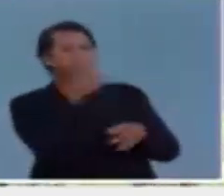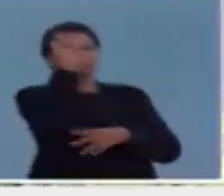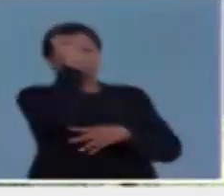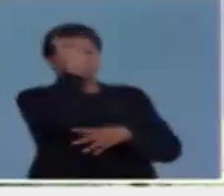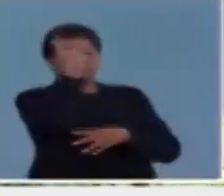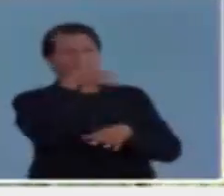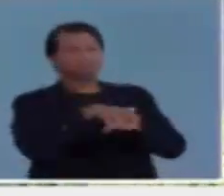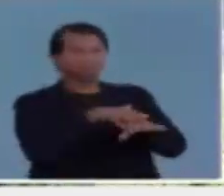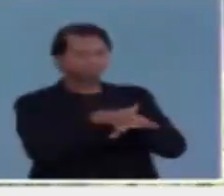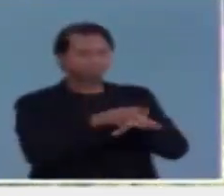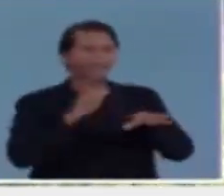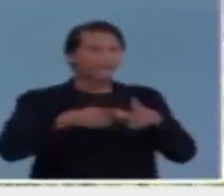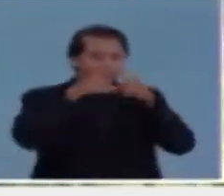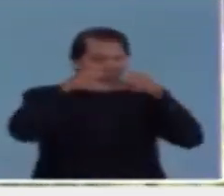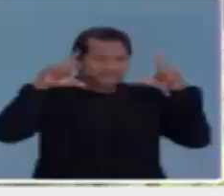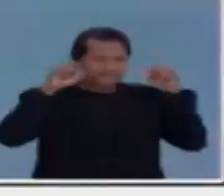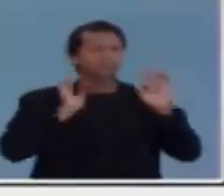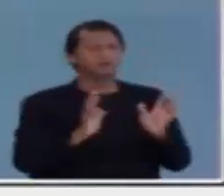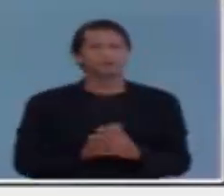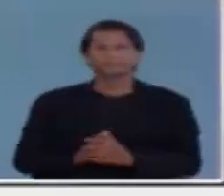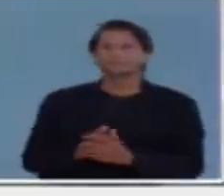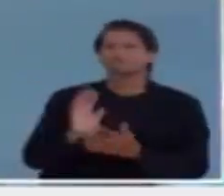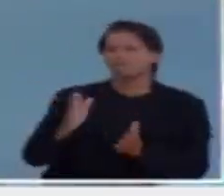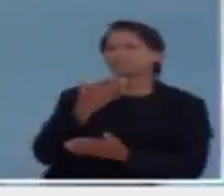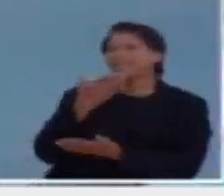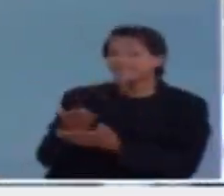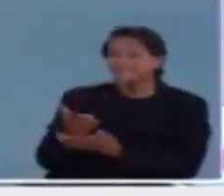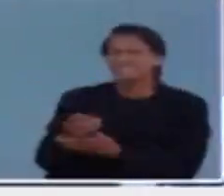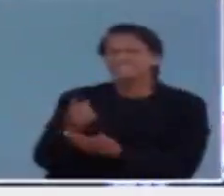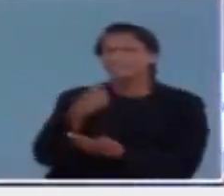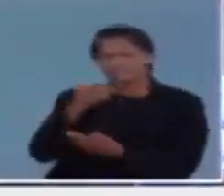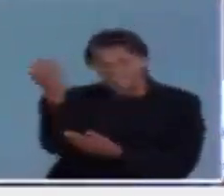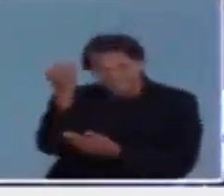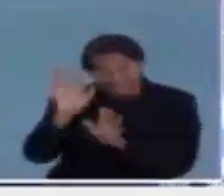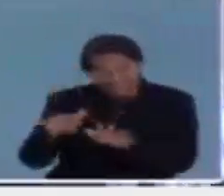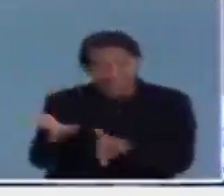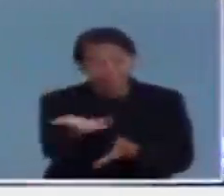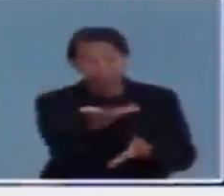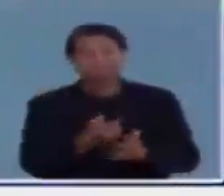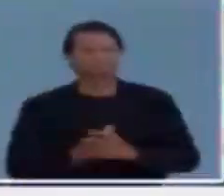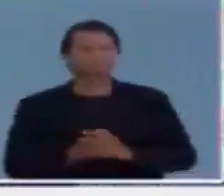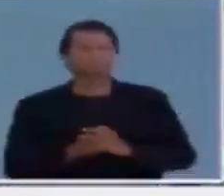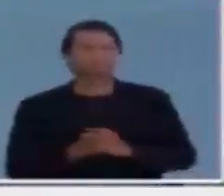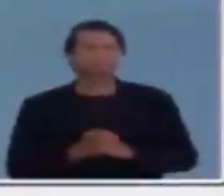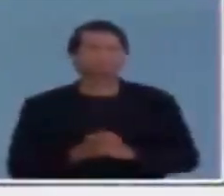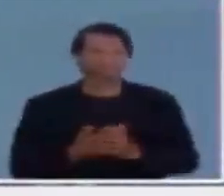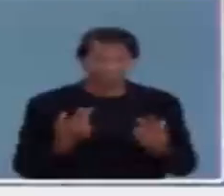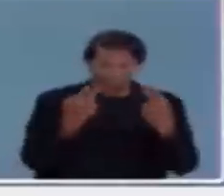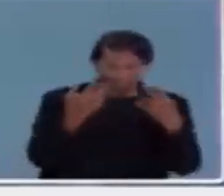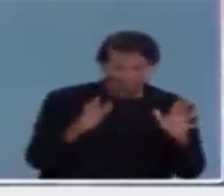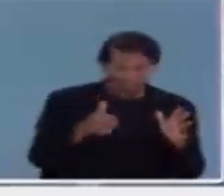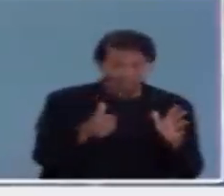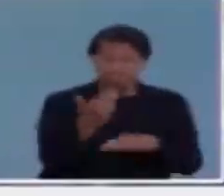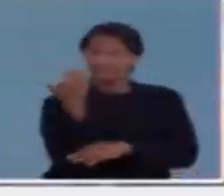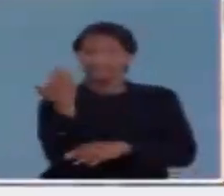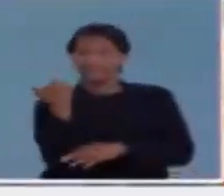masker juga. Oke, baik, seperti itu. Terima kasih Mbak Lili, silakan lanjut jalan-jalannya lagi. Baik pemirsa, itu dia tadi sudah ada salah satu pengunjung yang